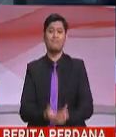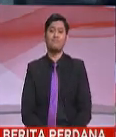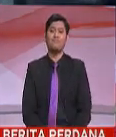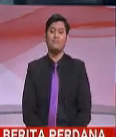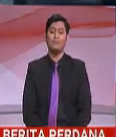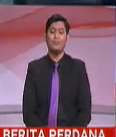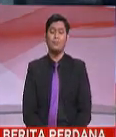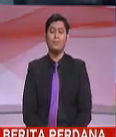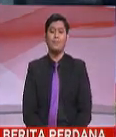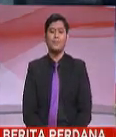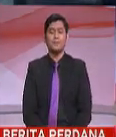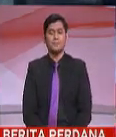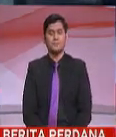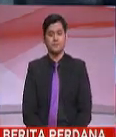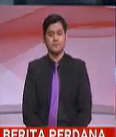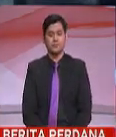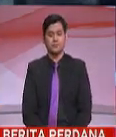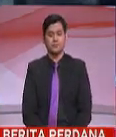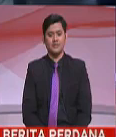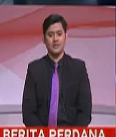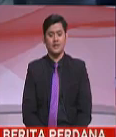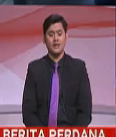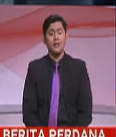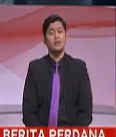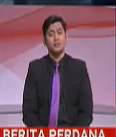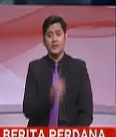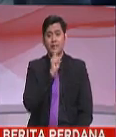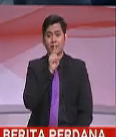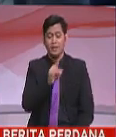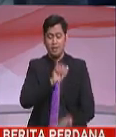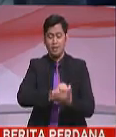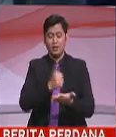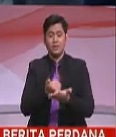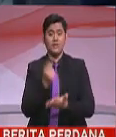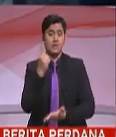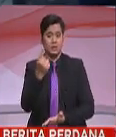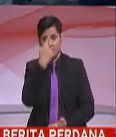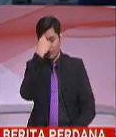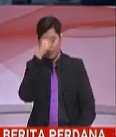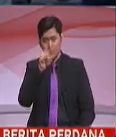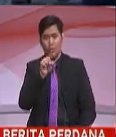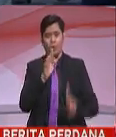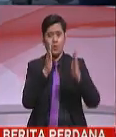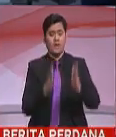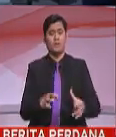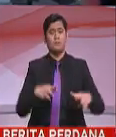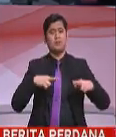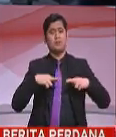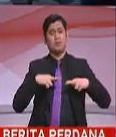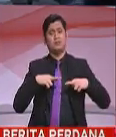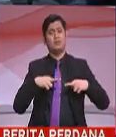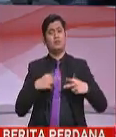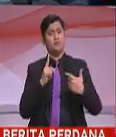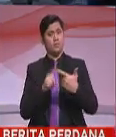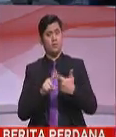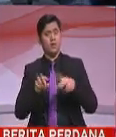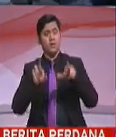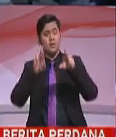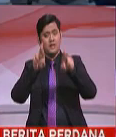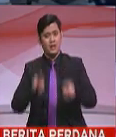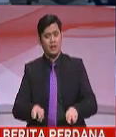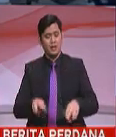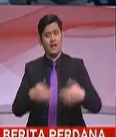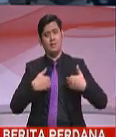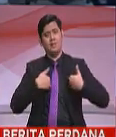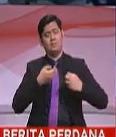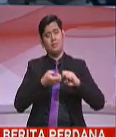Satu ini adalah untuk pesara, tempoh pesara. Yang kedua, kita sudah maklum rakyat terhimpit dengan keadaan ini. Jadi kerajaan sudah pasti akan